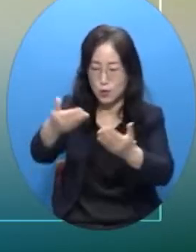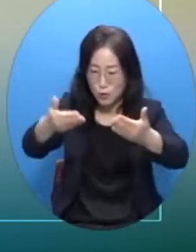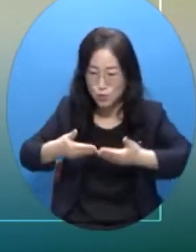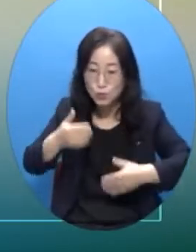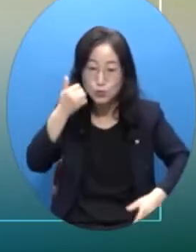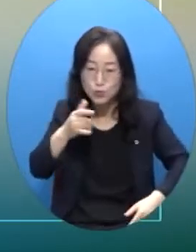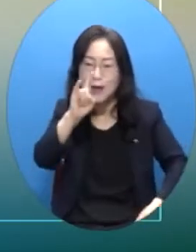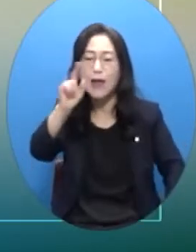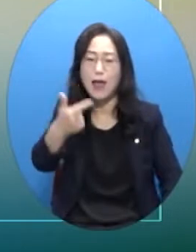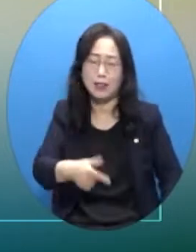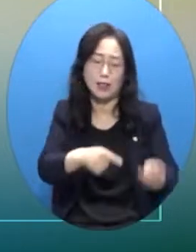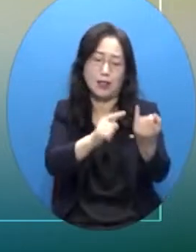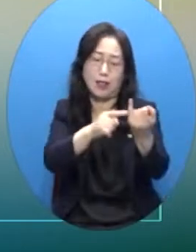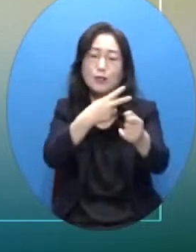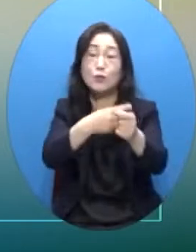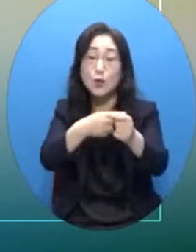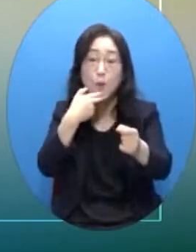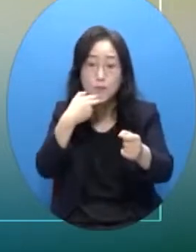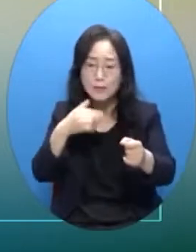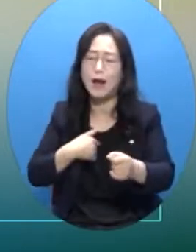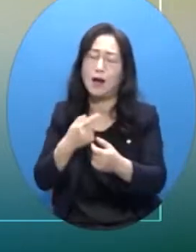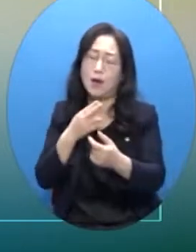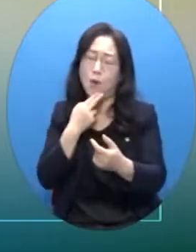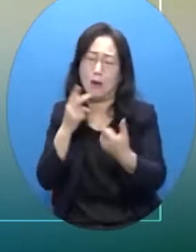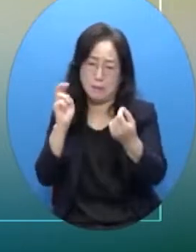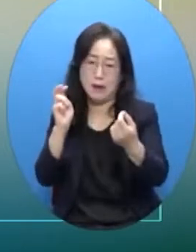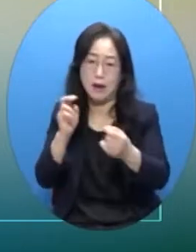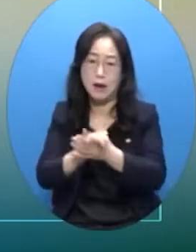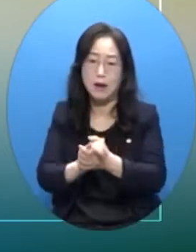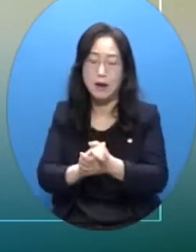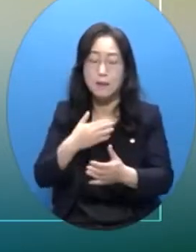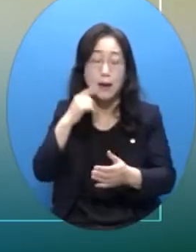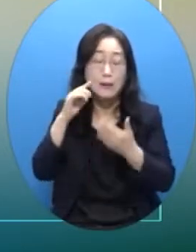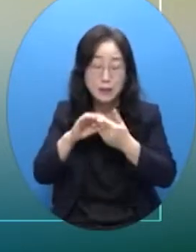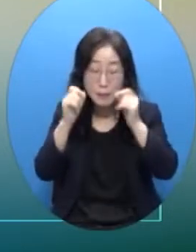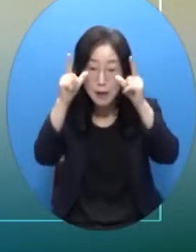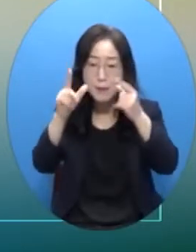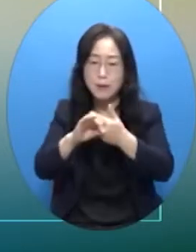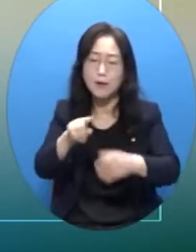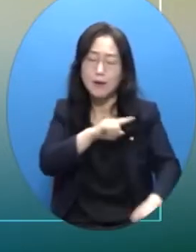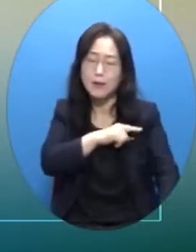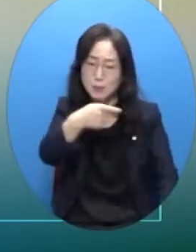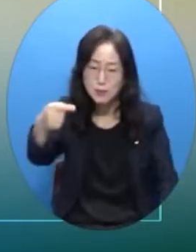향한 하나님의 사랑은 갚을래야 갚을 수 없는 놀라운